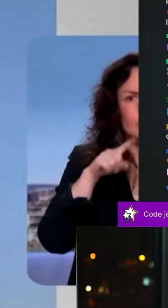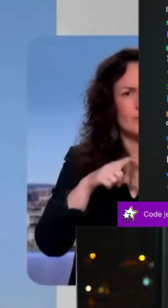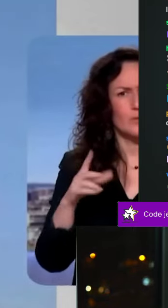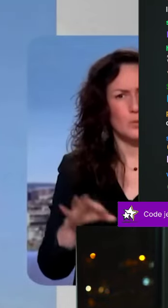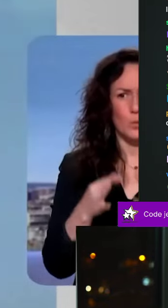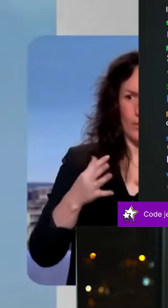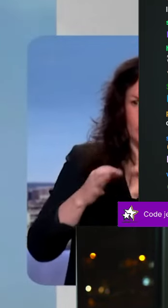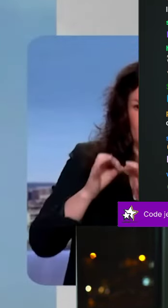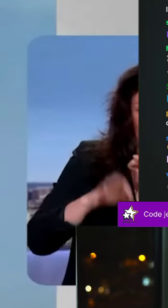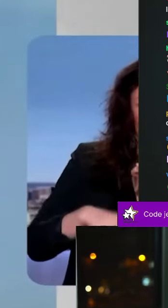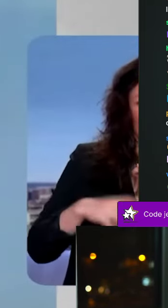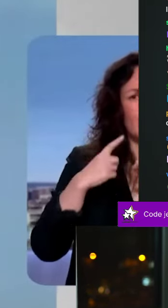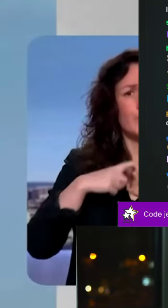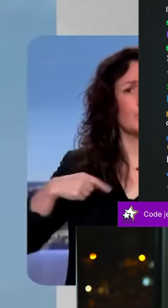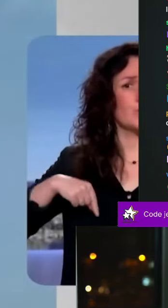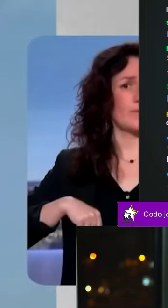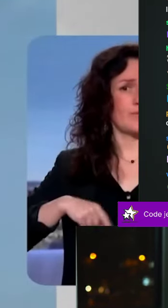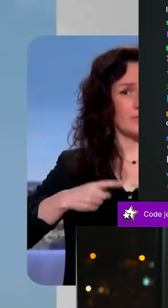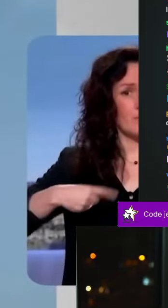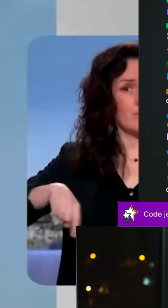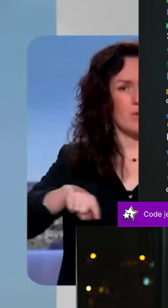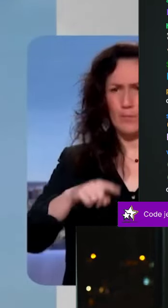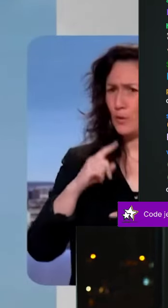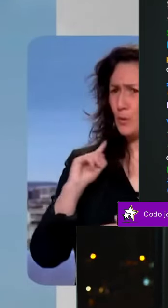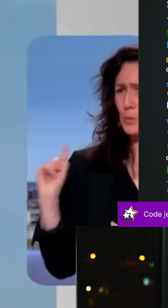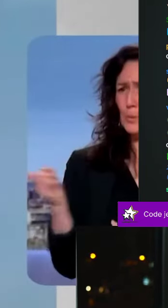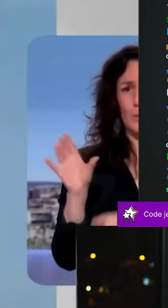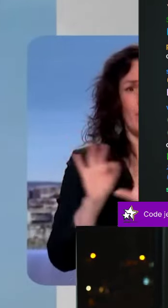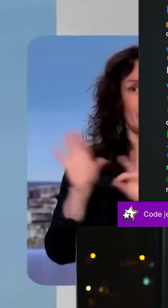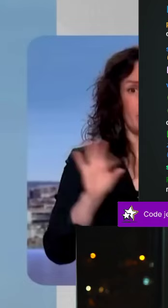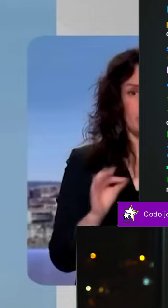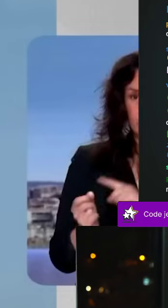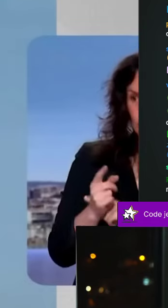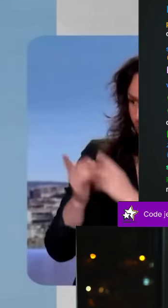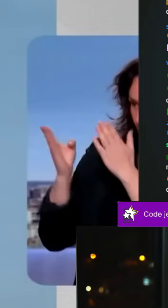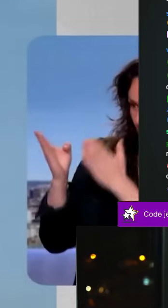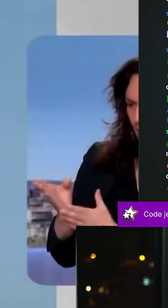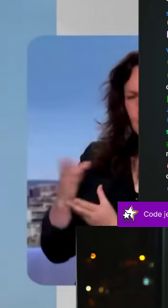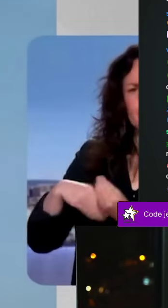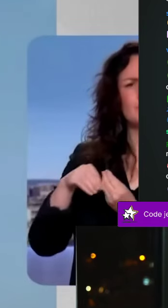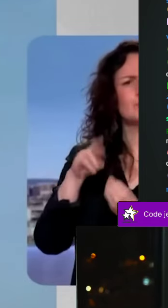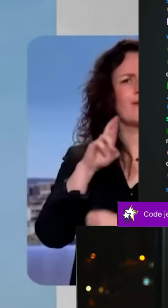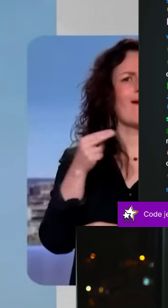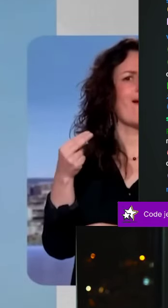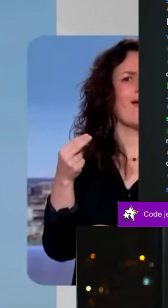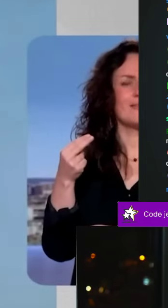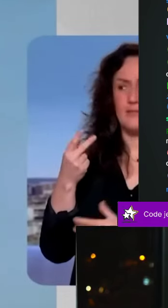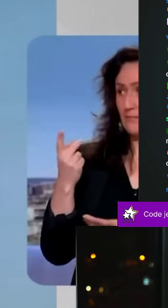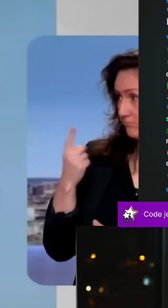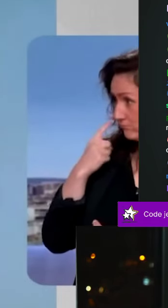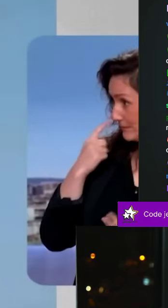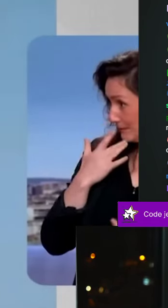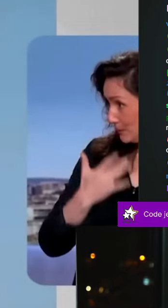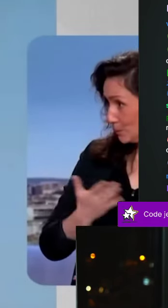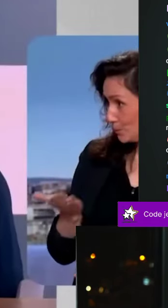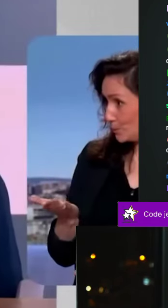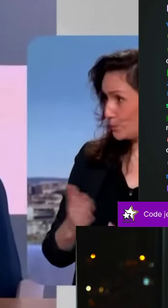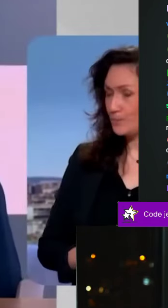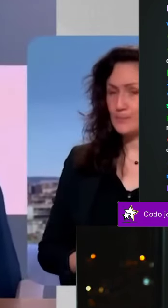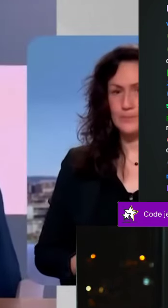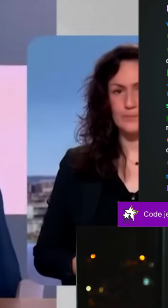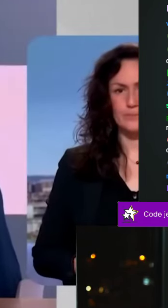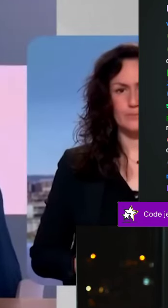un compromis de gouvernement il y aura à peu près tout le monde sauf vous et sauf le rassemblement national est-ce que vous regretter de ne pas avoir été